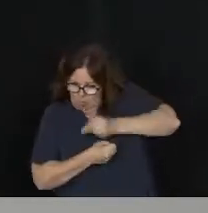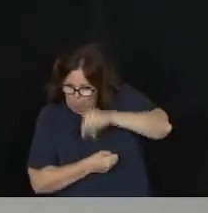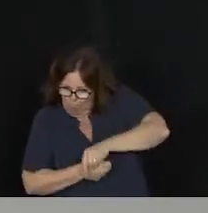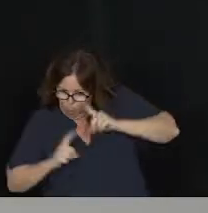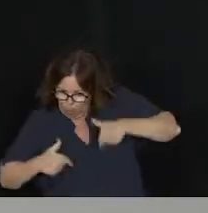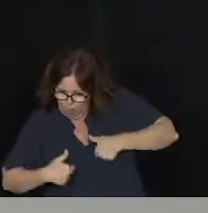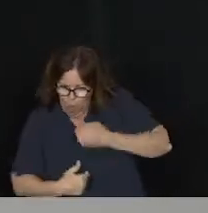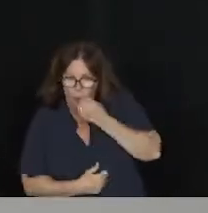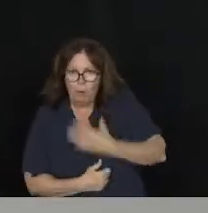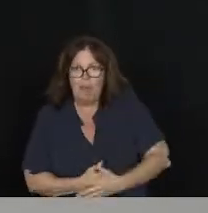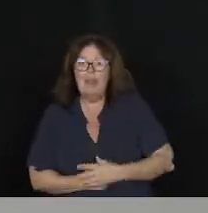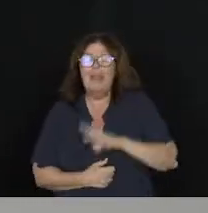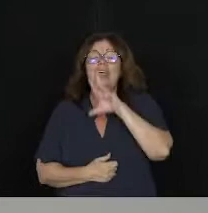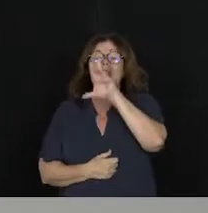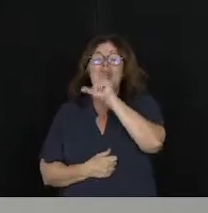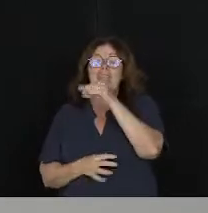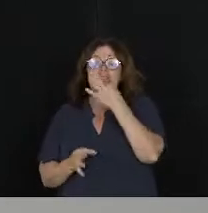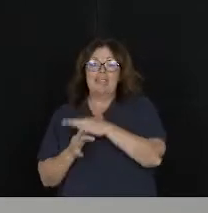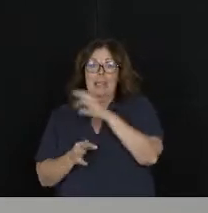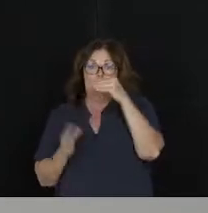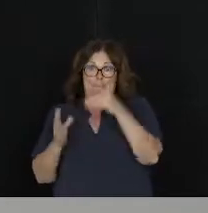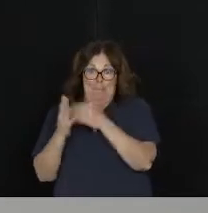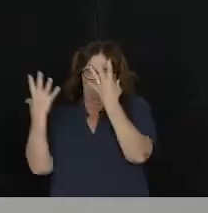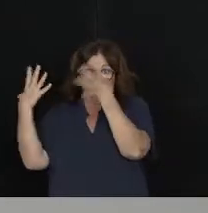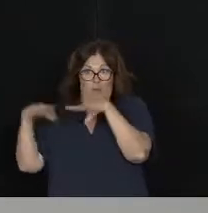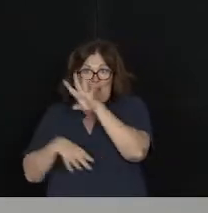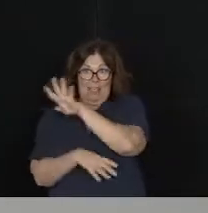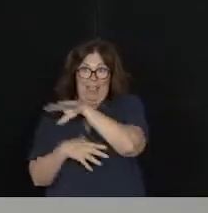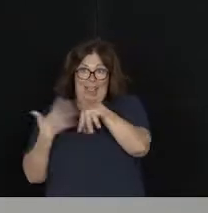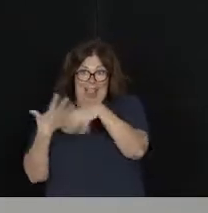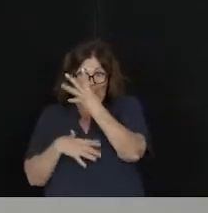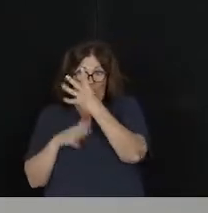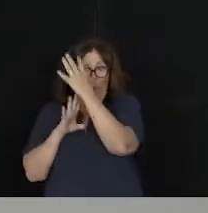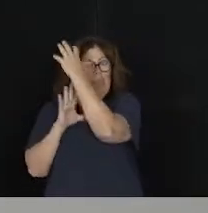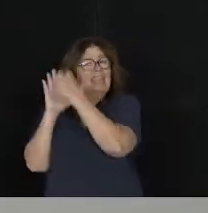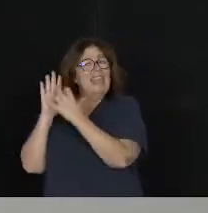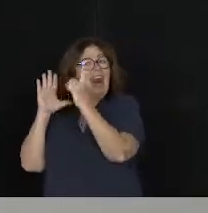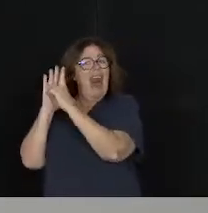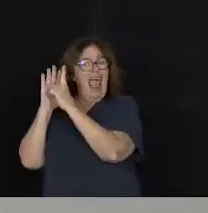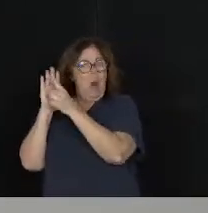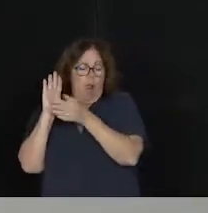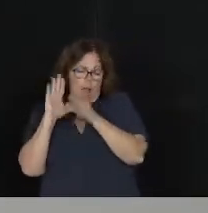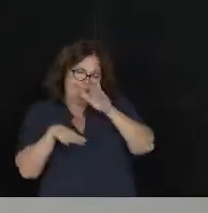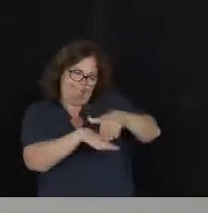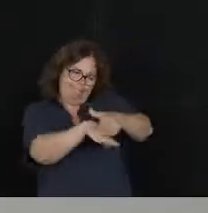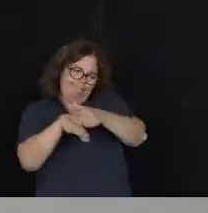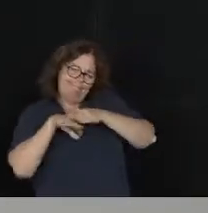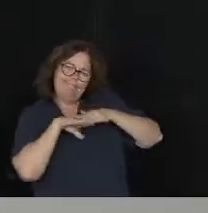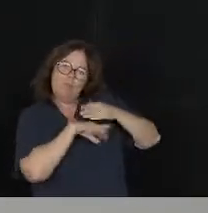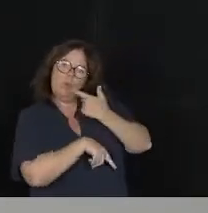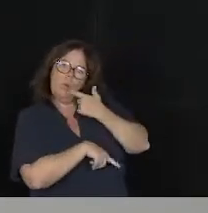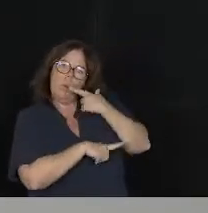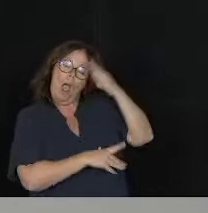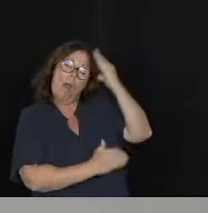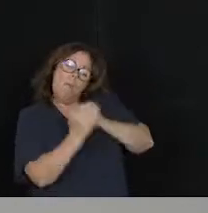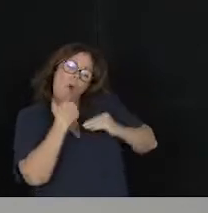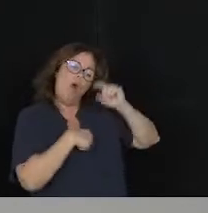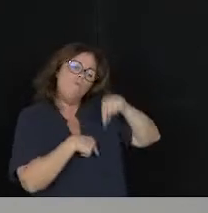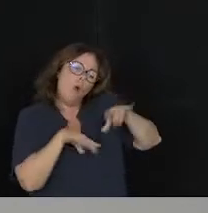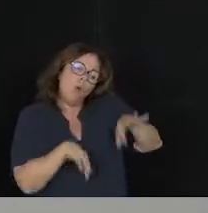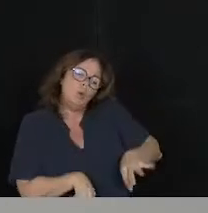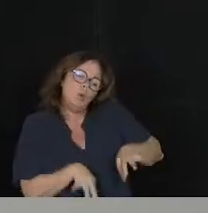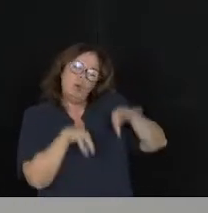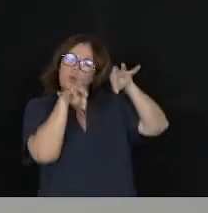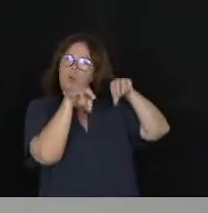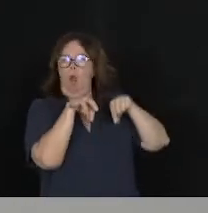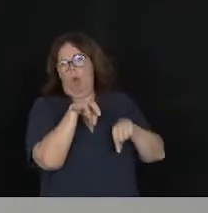30 septembre 1914, une circulaire du ministre Albert Sarraut invite à suspendre un temps au moins les programmes pour